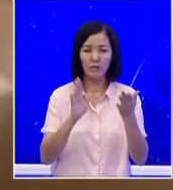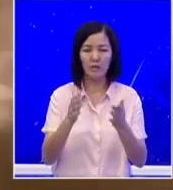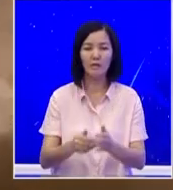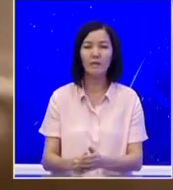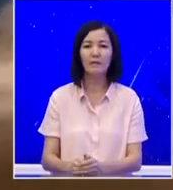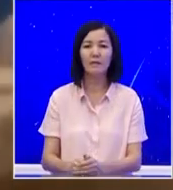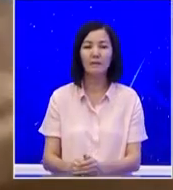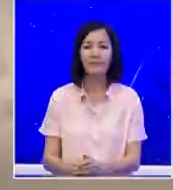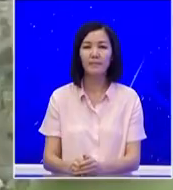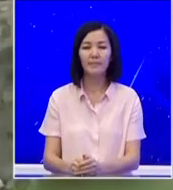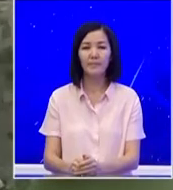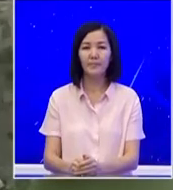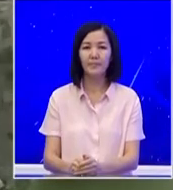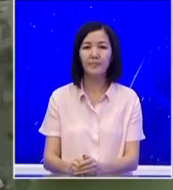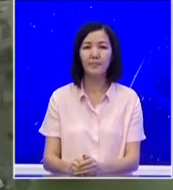деп отыр.